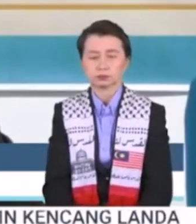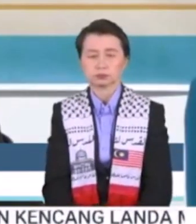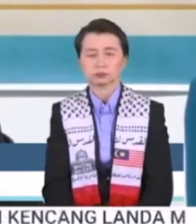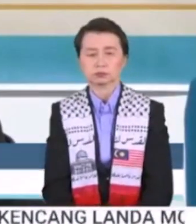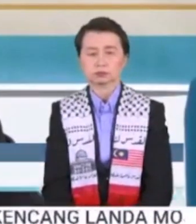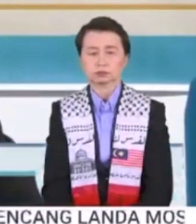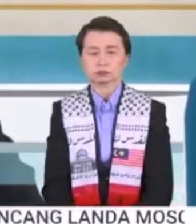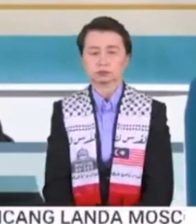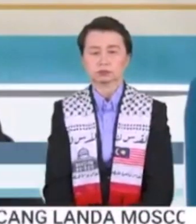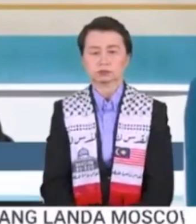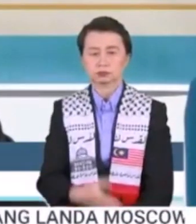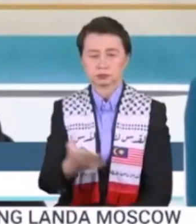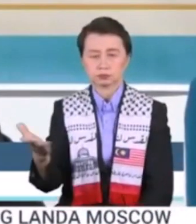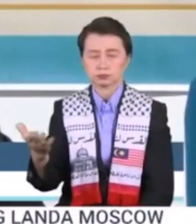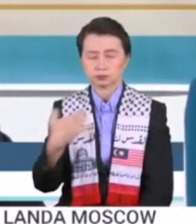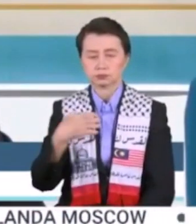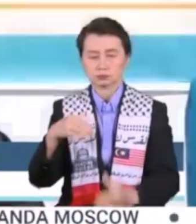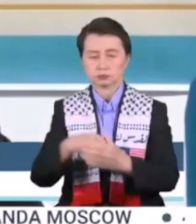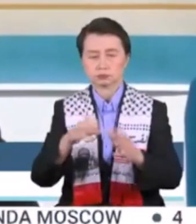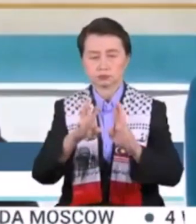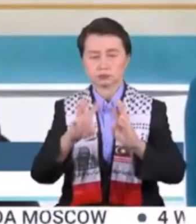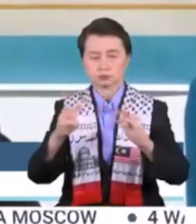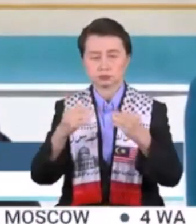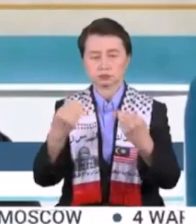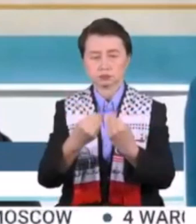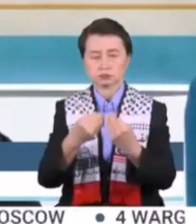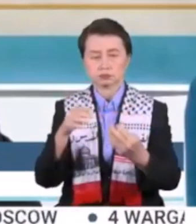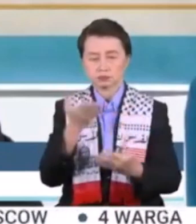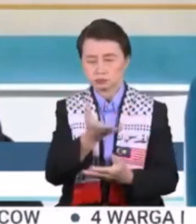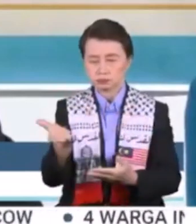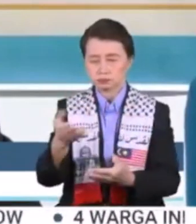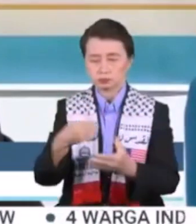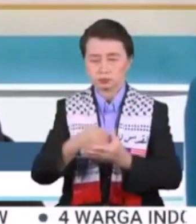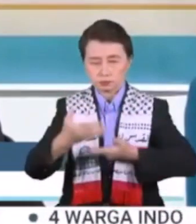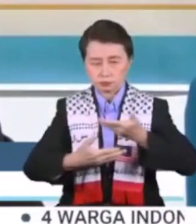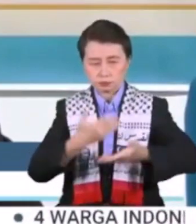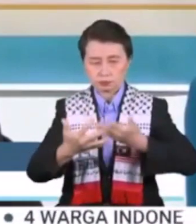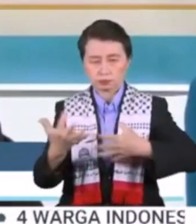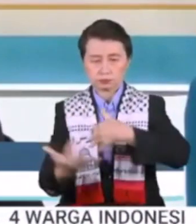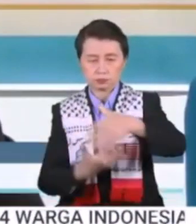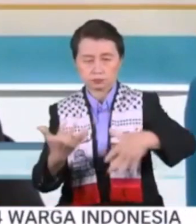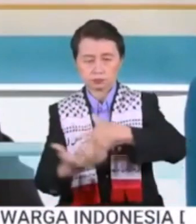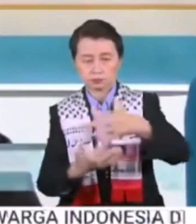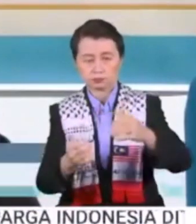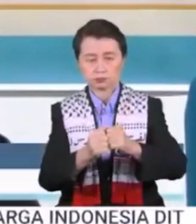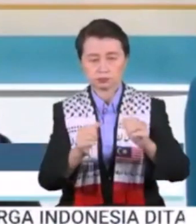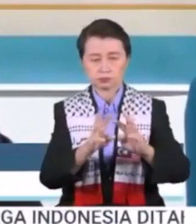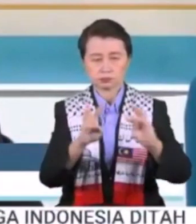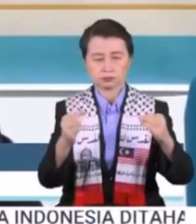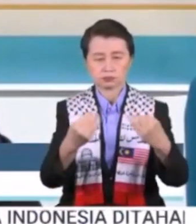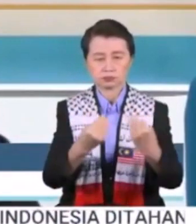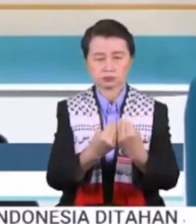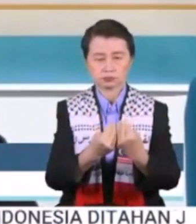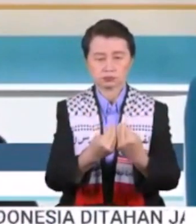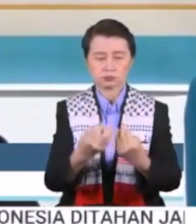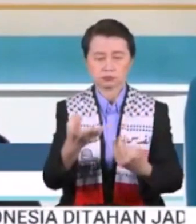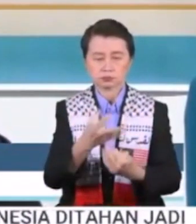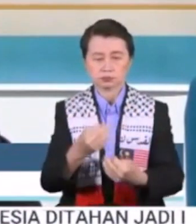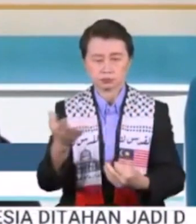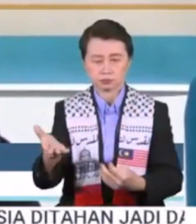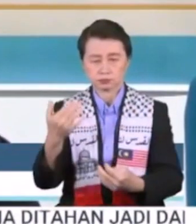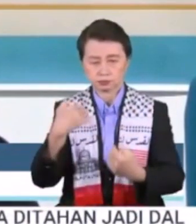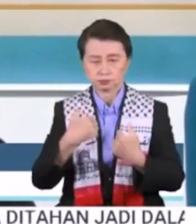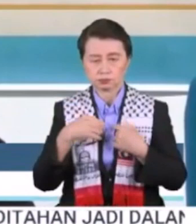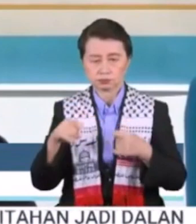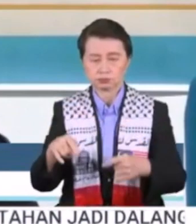Sebab apabila mereka berada dalam masyarakat, dah ada proses interaksi dengan masyarakat dan sebagainya, mereka